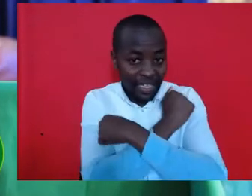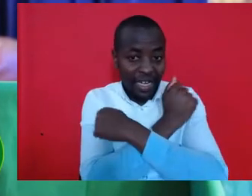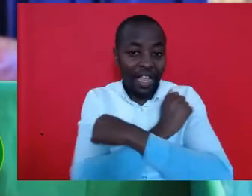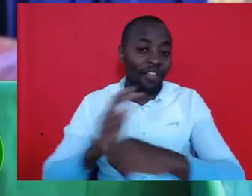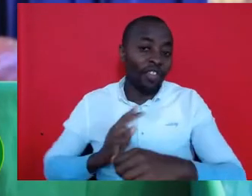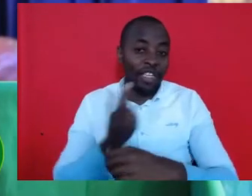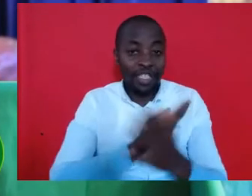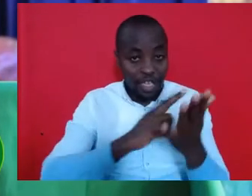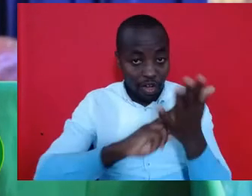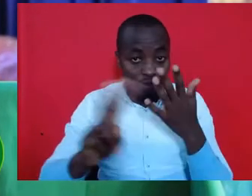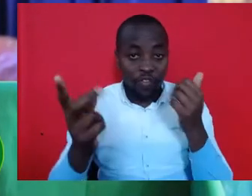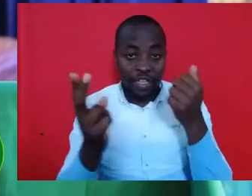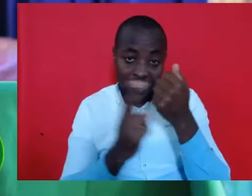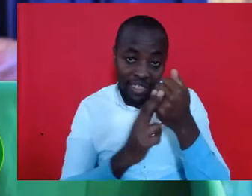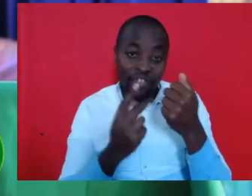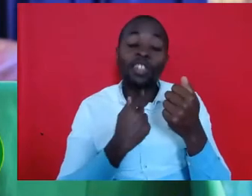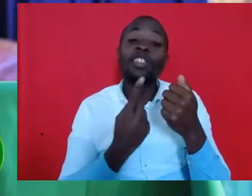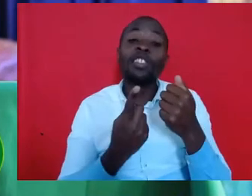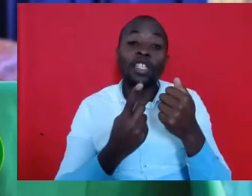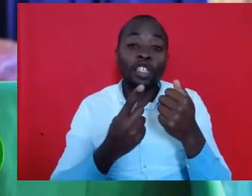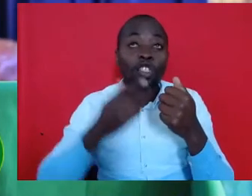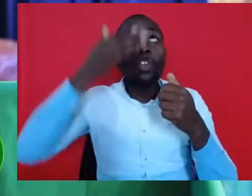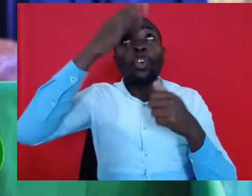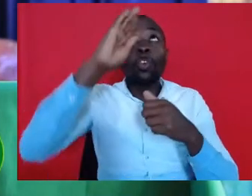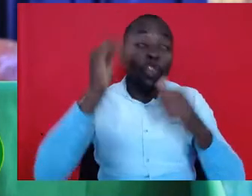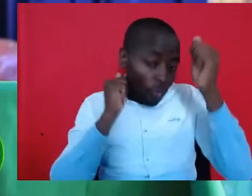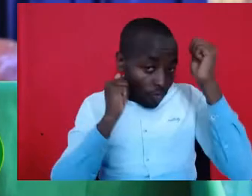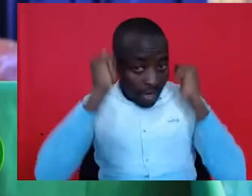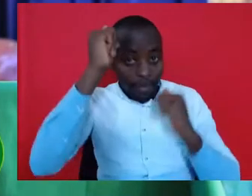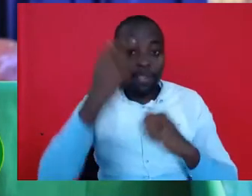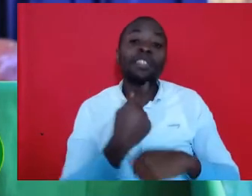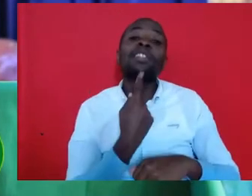saba atuambia hivi. Bwana wa majeshi yasema hivi.